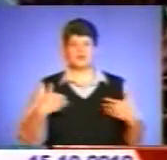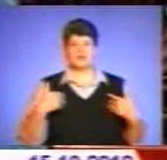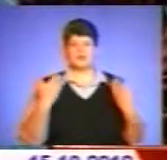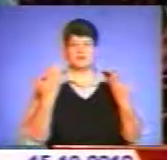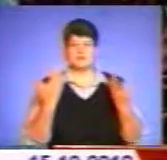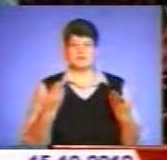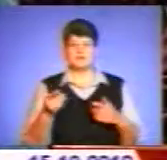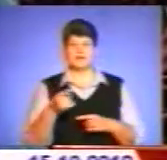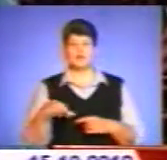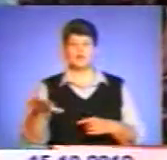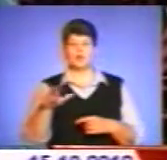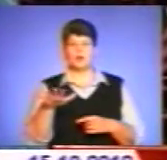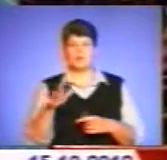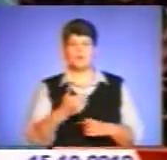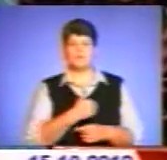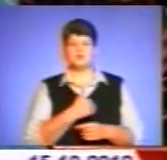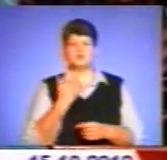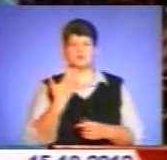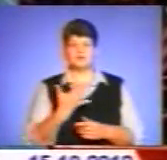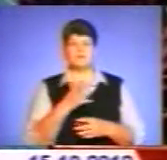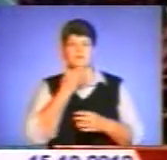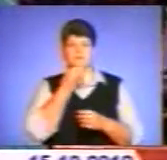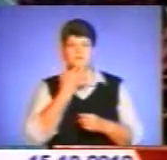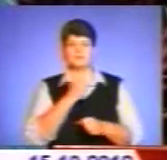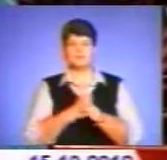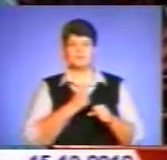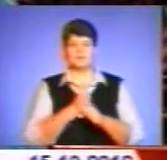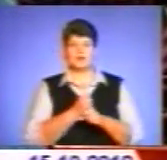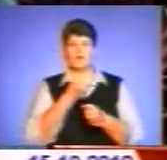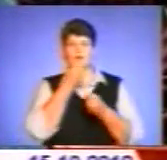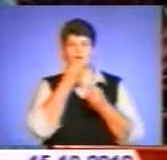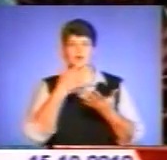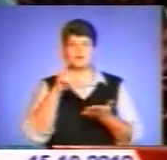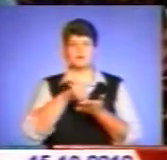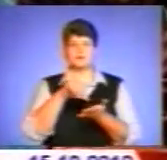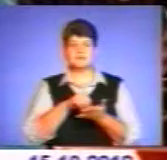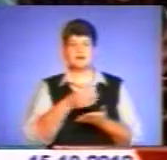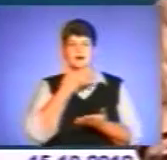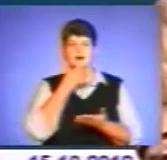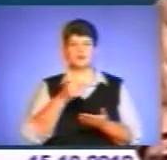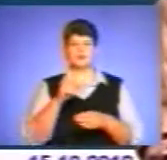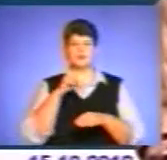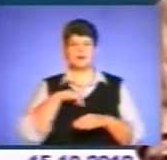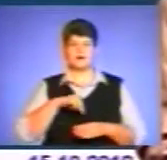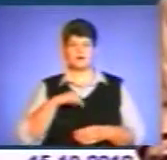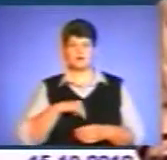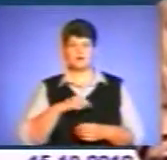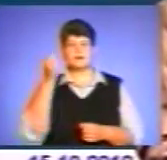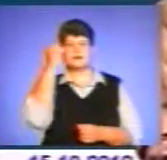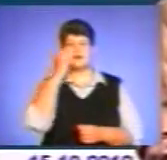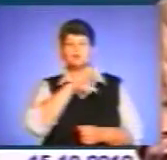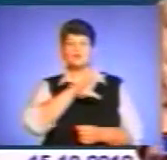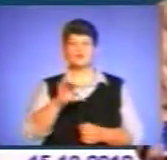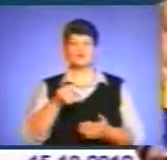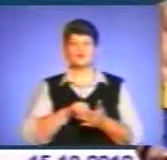Тернопільщині. Побажати вам плідної праці, хороших виступів, гарного настрою. Дякую всім учасникам і